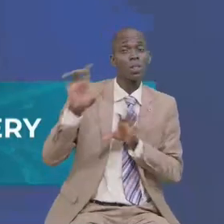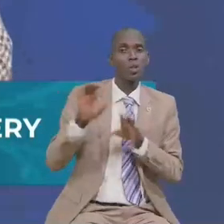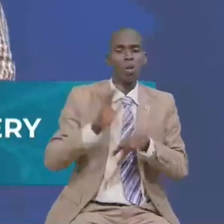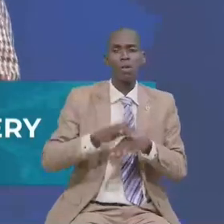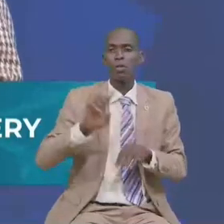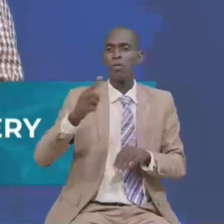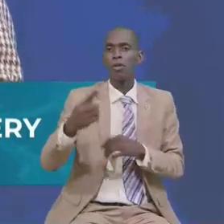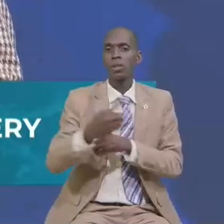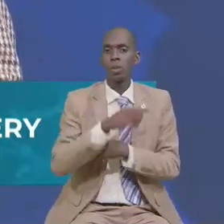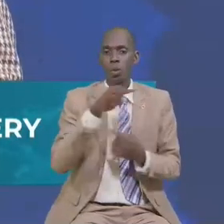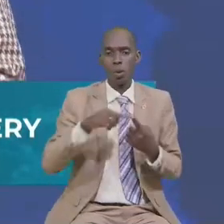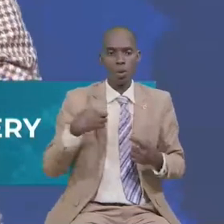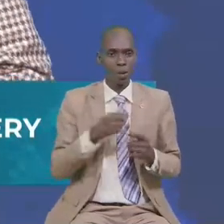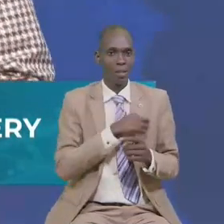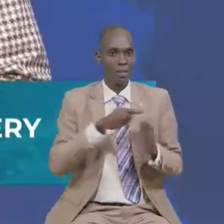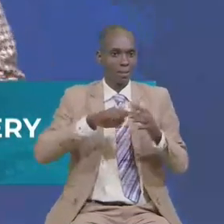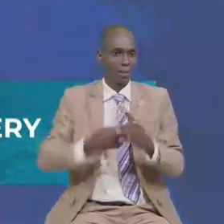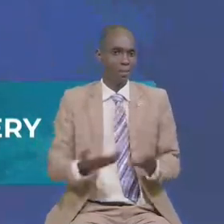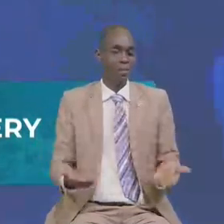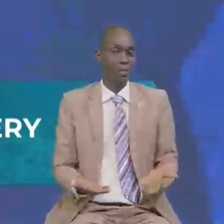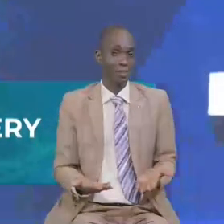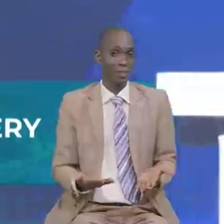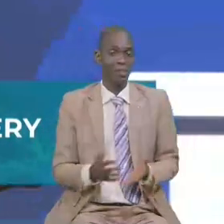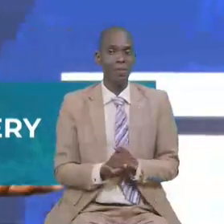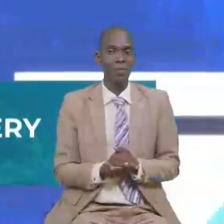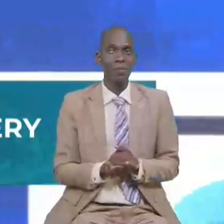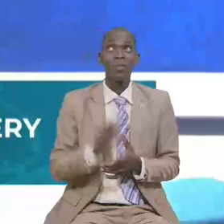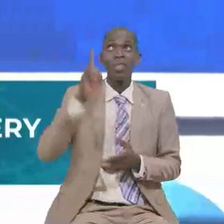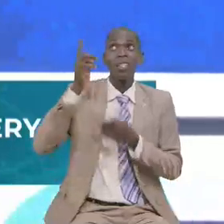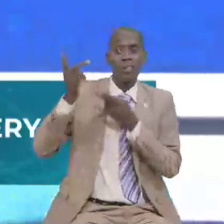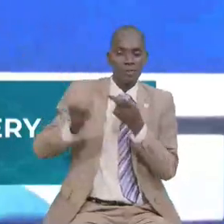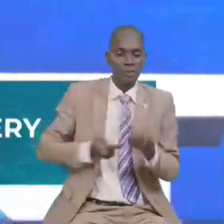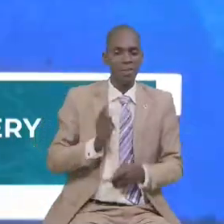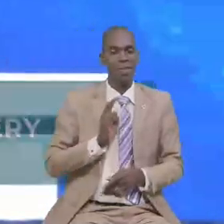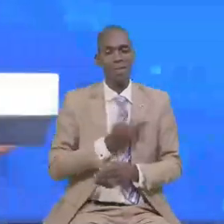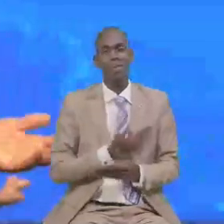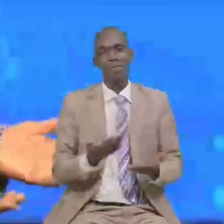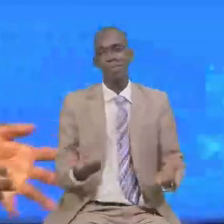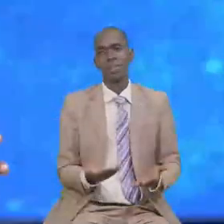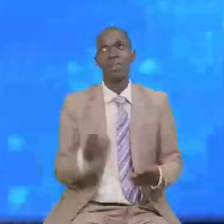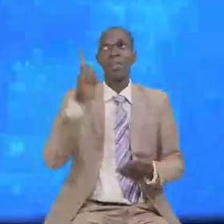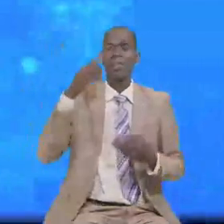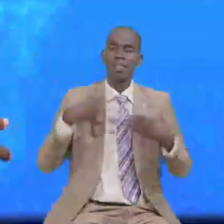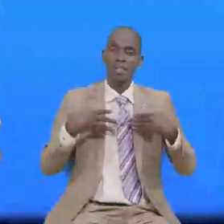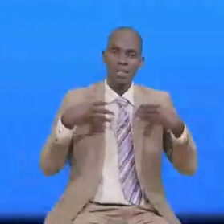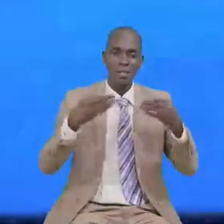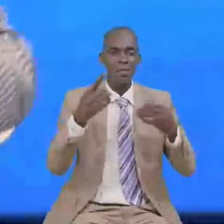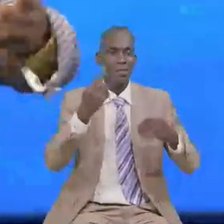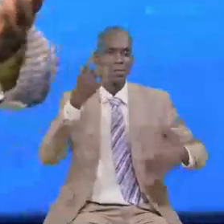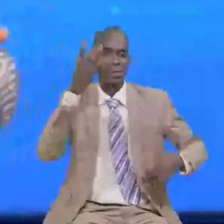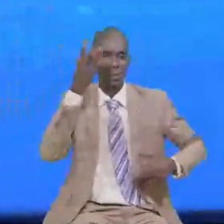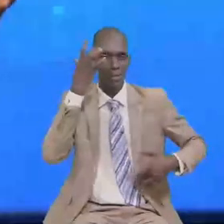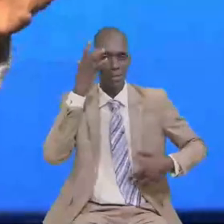jeudi lorsqu'on a démarré le programme. Il nous a rendu visite. Il a guéri les